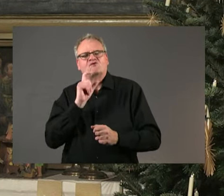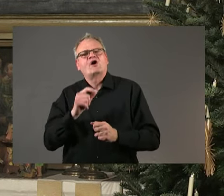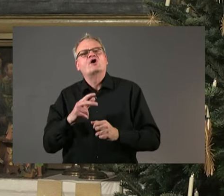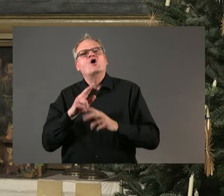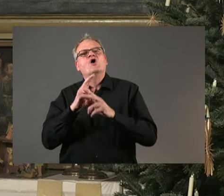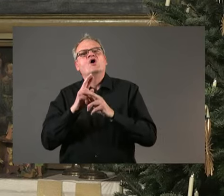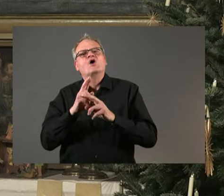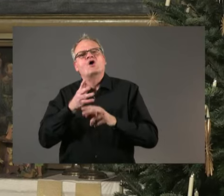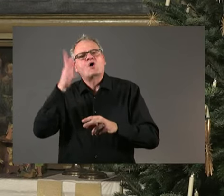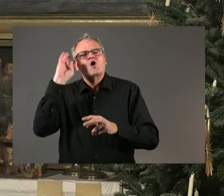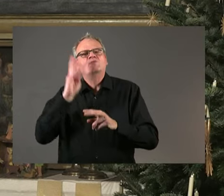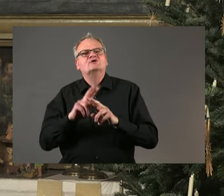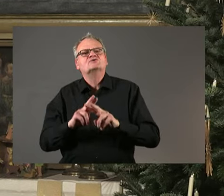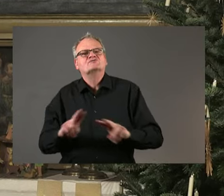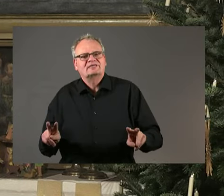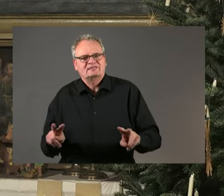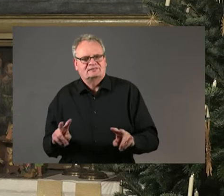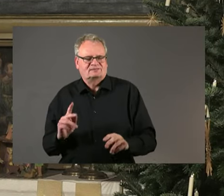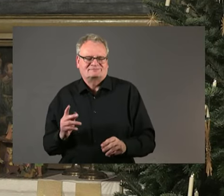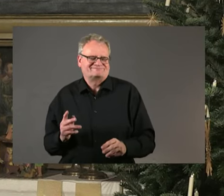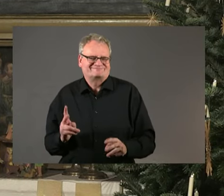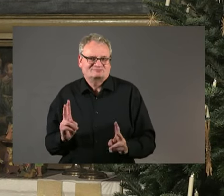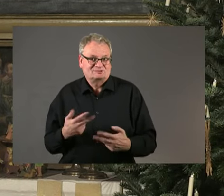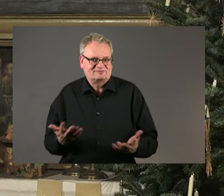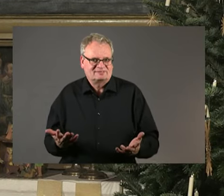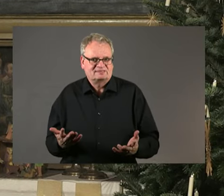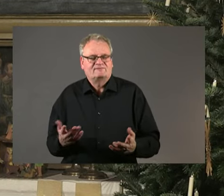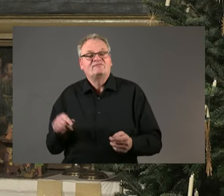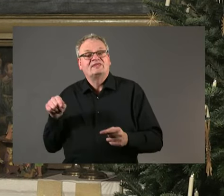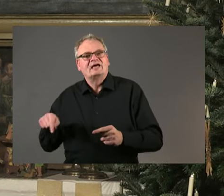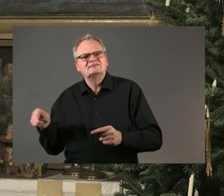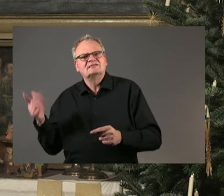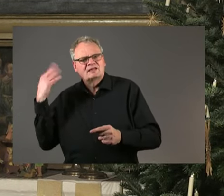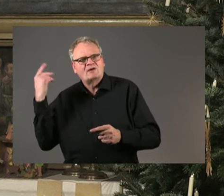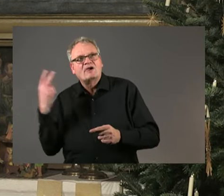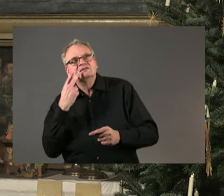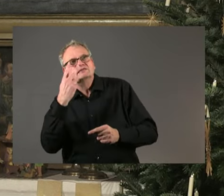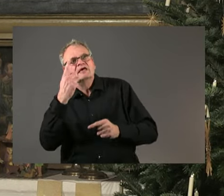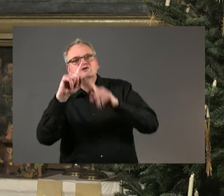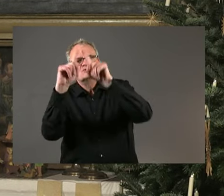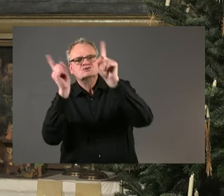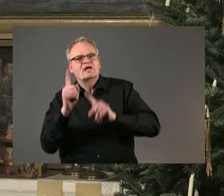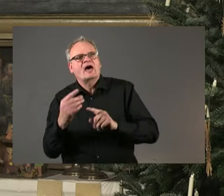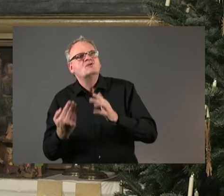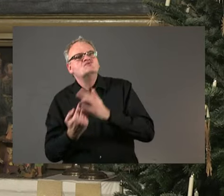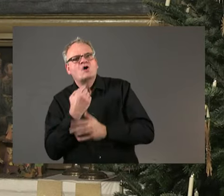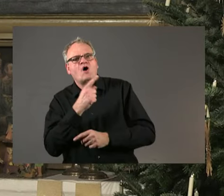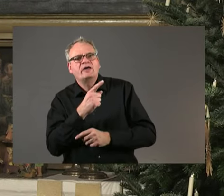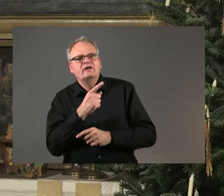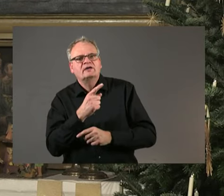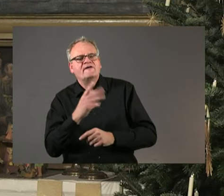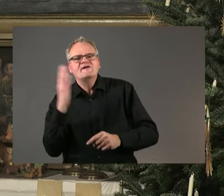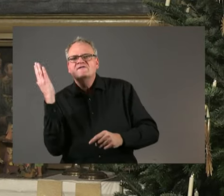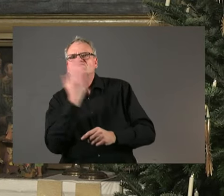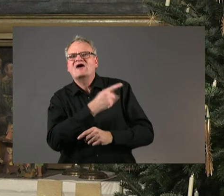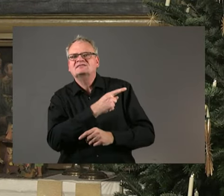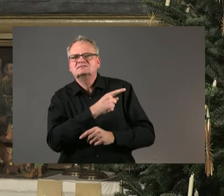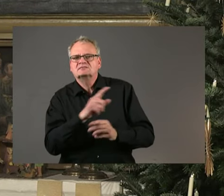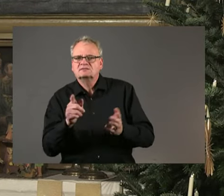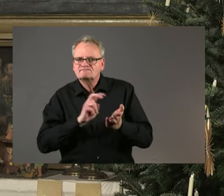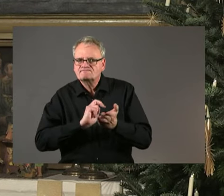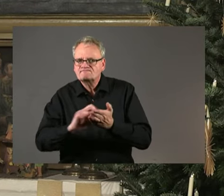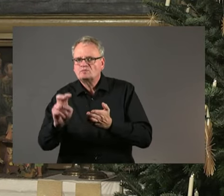Und als die Weisen nun den neuen Stern entdeckten, da machten sie sich auf nach Westen. Denn es könnte doch